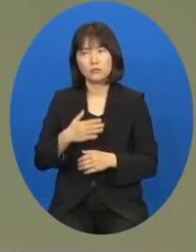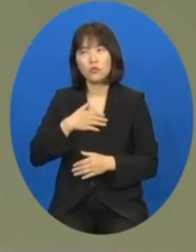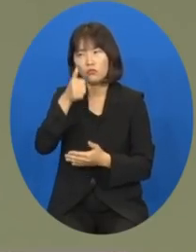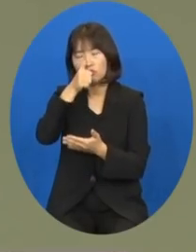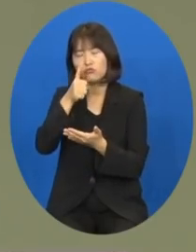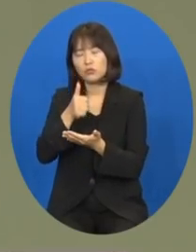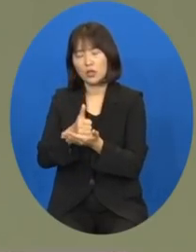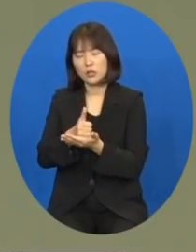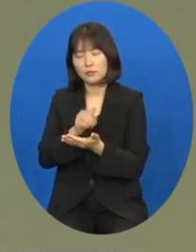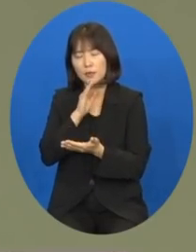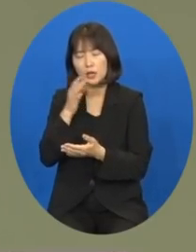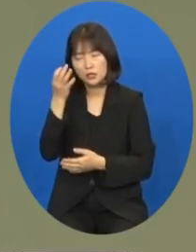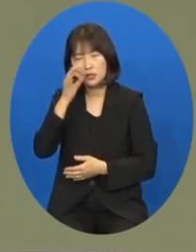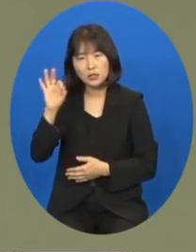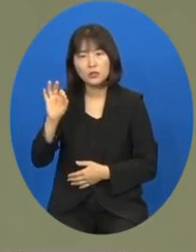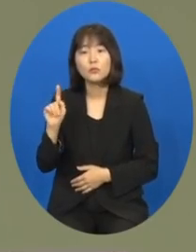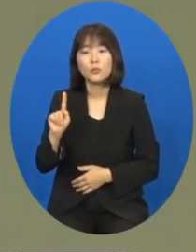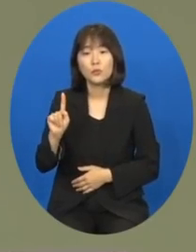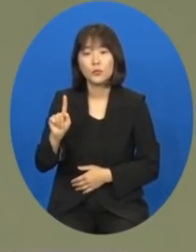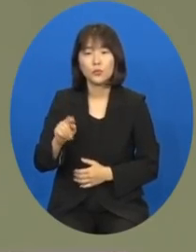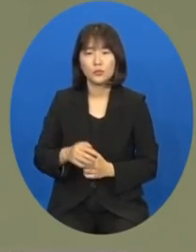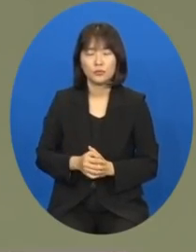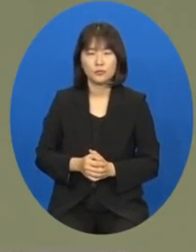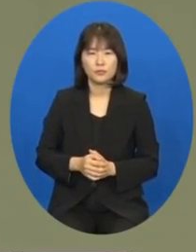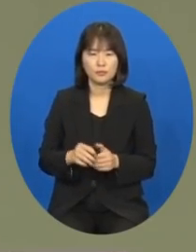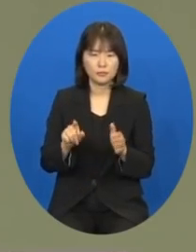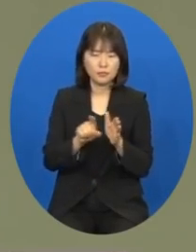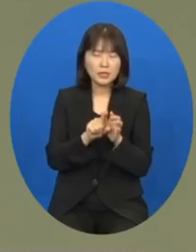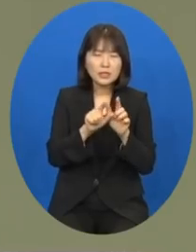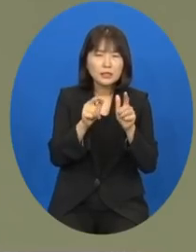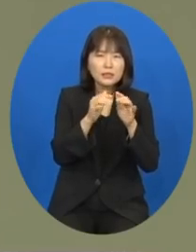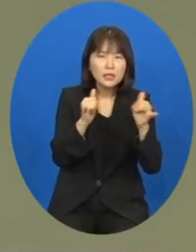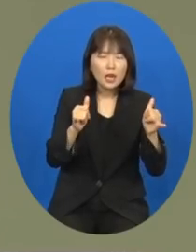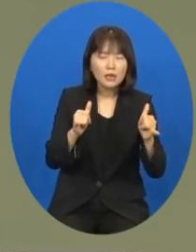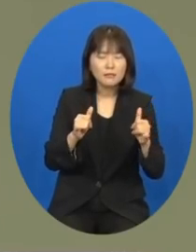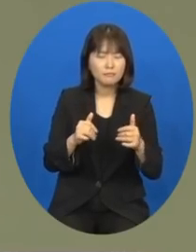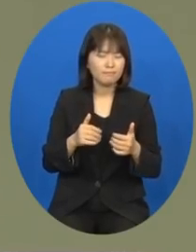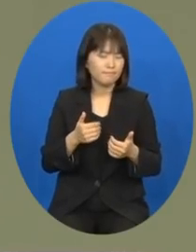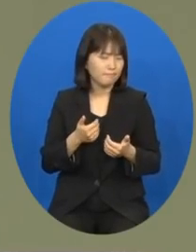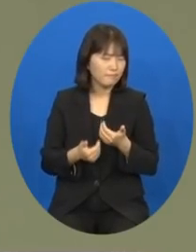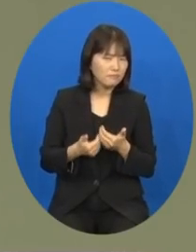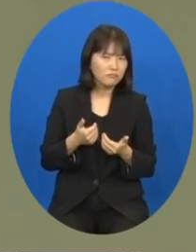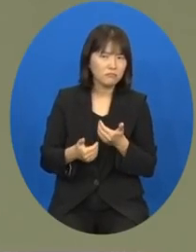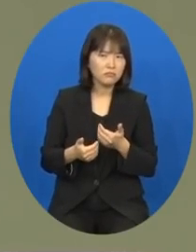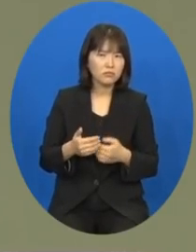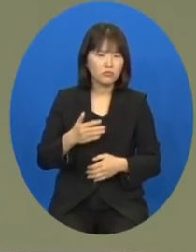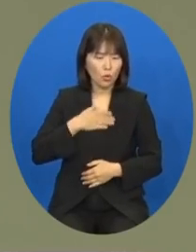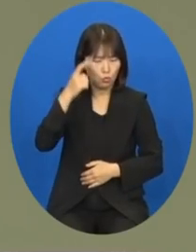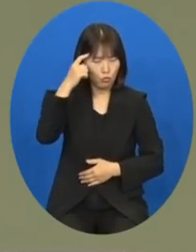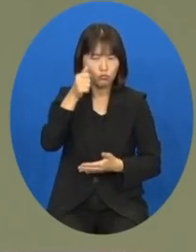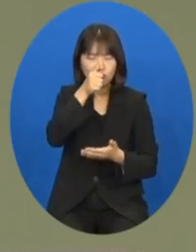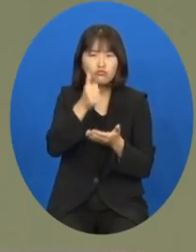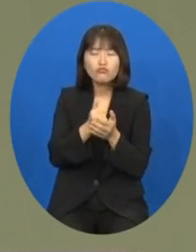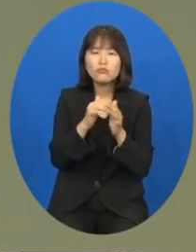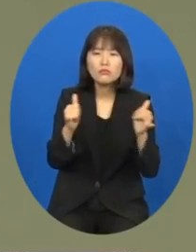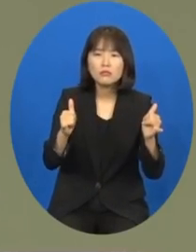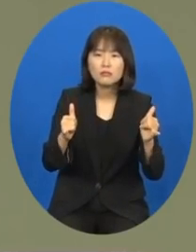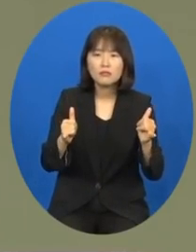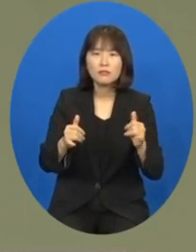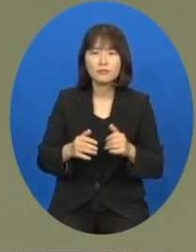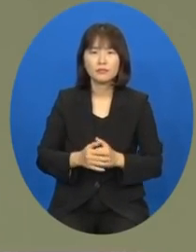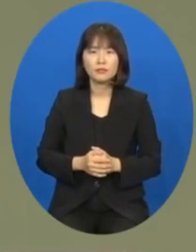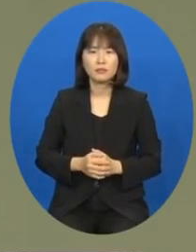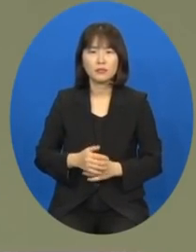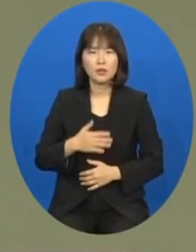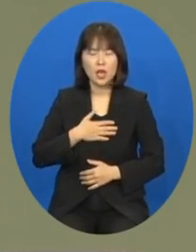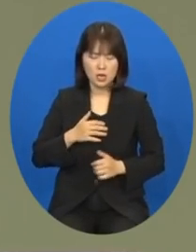이렇게 인정 하십니까 믿지 않는 사람들은 불쾌하다는 거예요 내가 왜 죄인이 하는 것처럼 내가